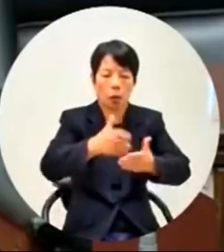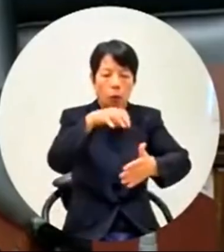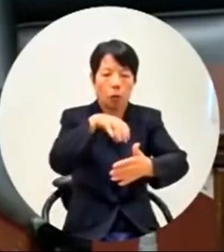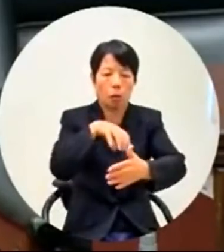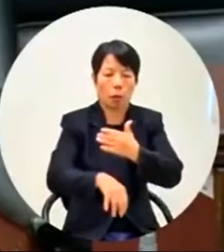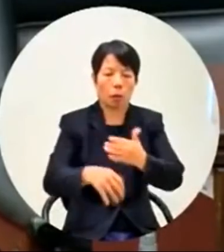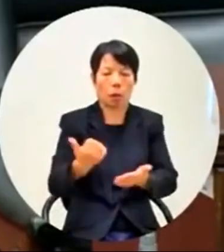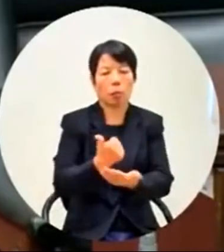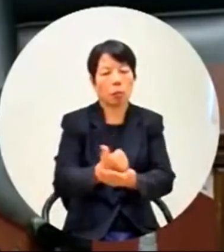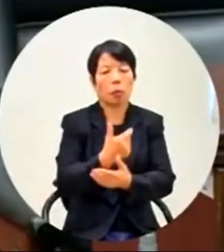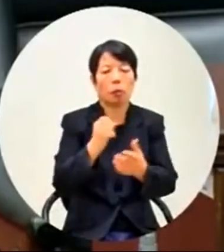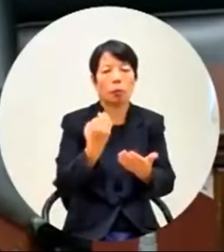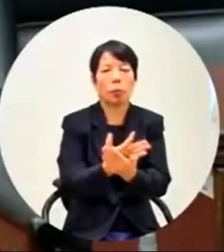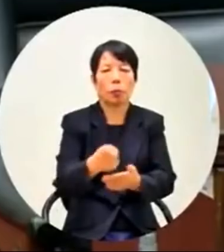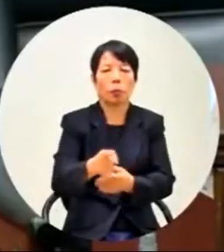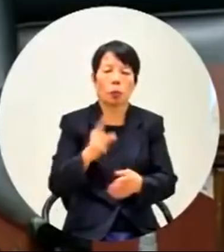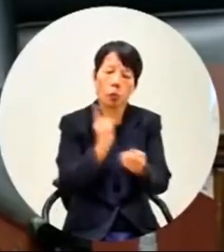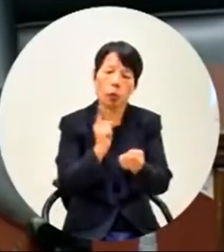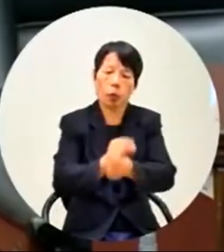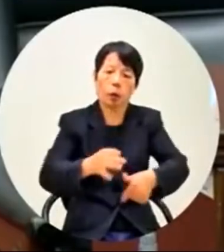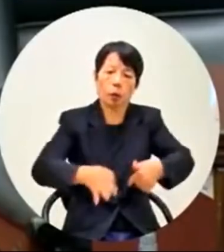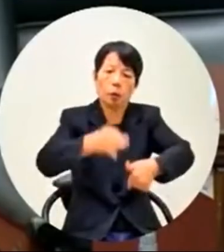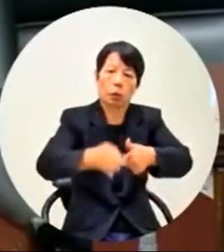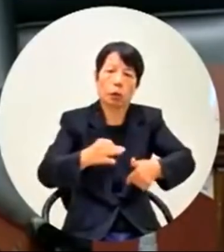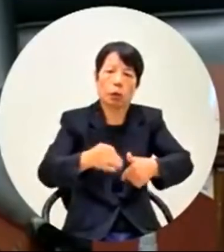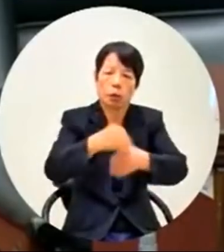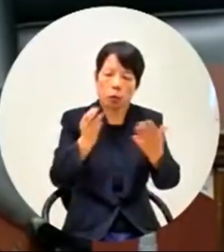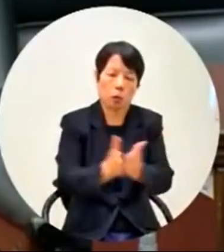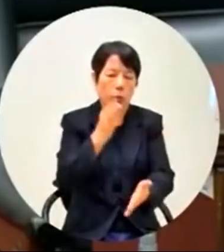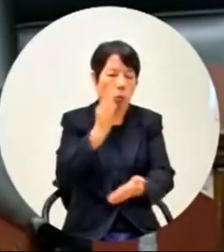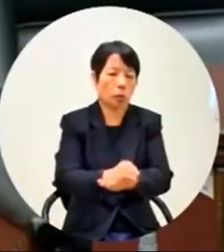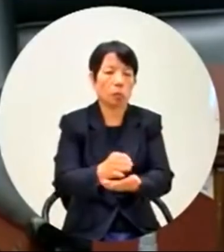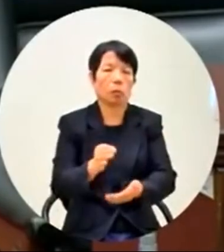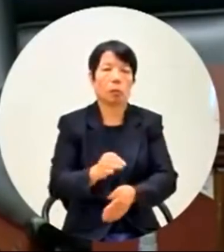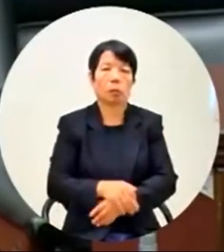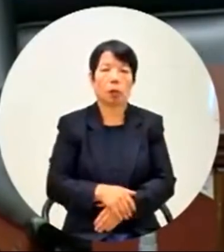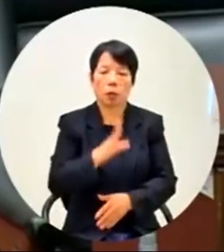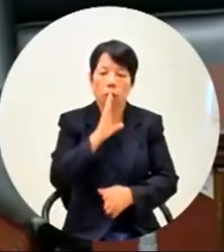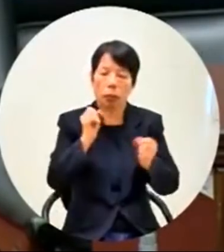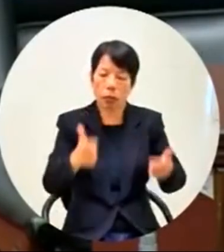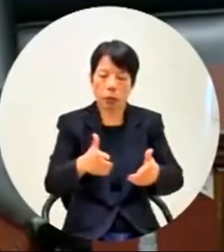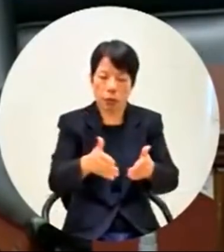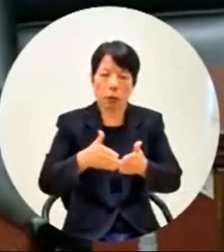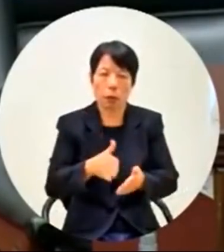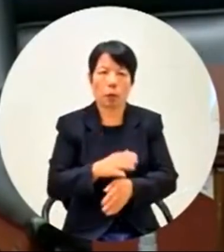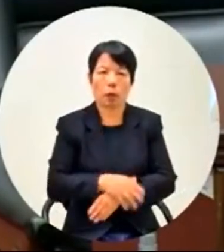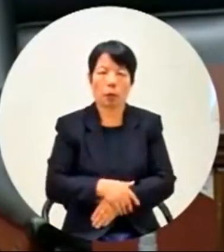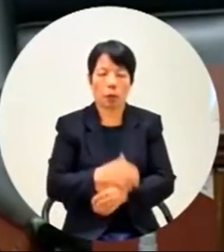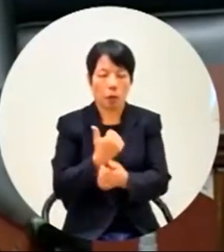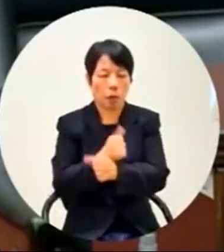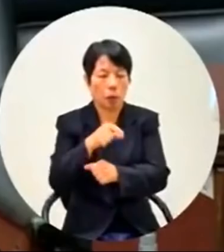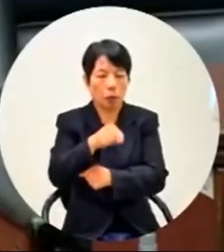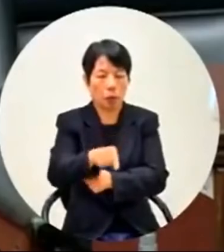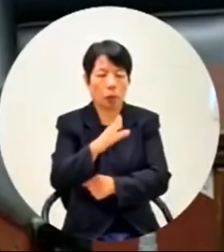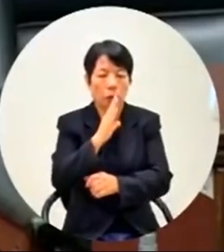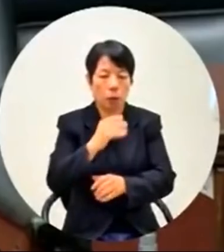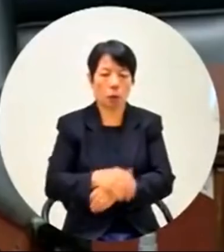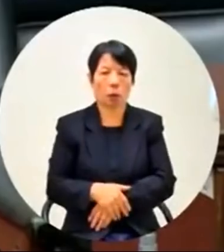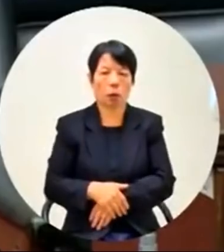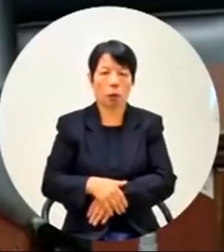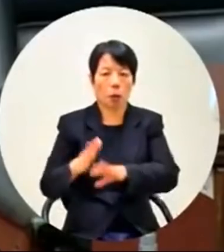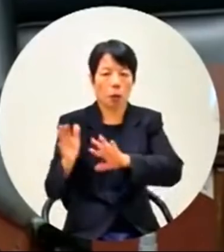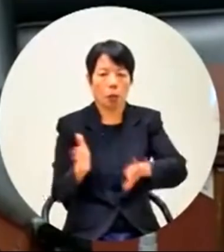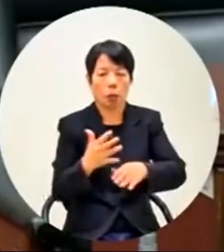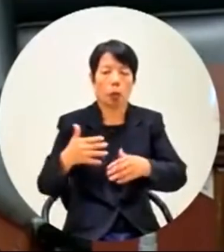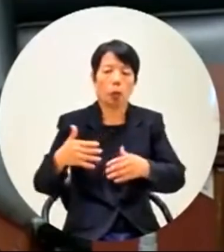造成我们的价格没有办法抬升上去。那是不是也要去考量说，石目局是不是要转做，